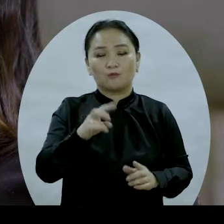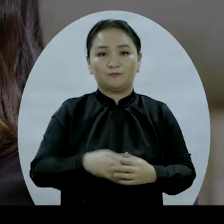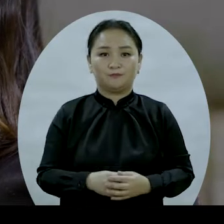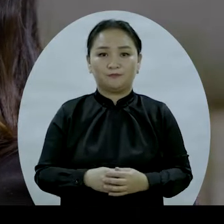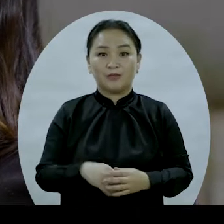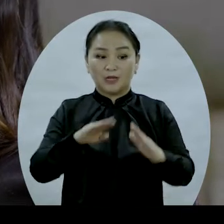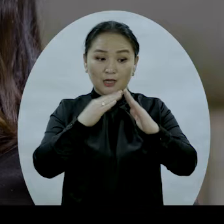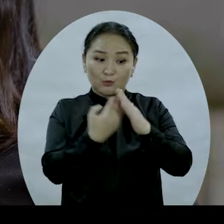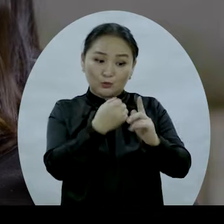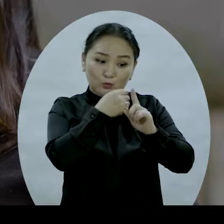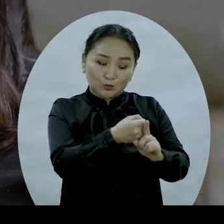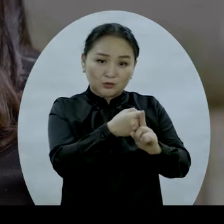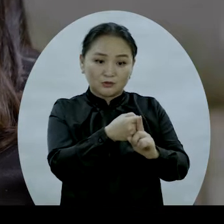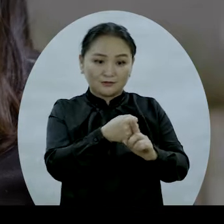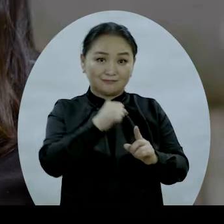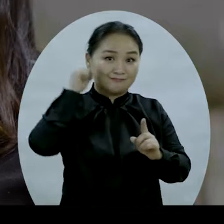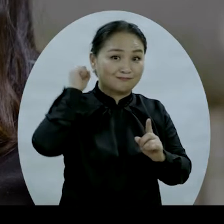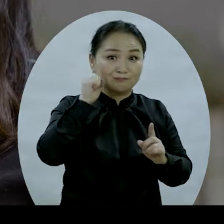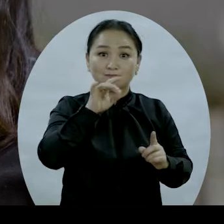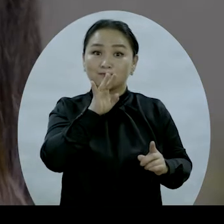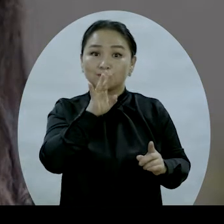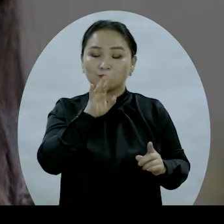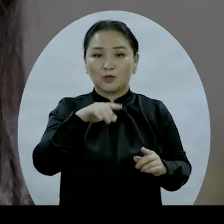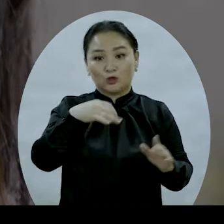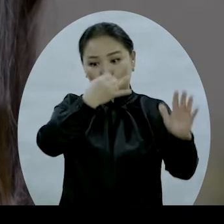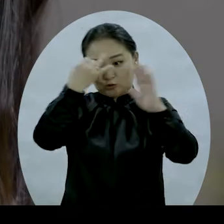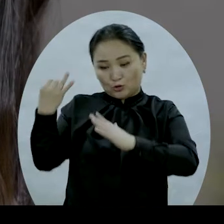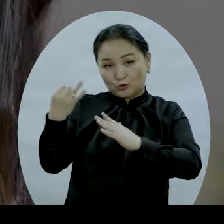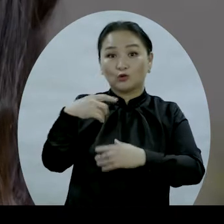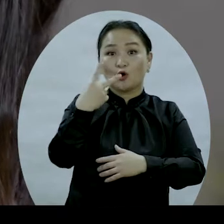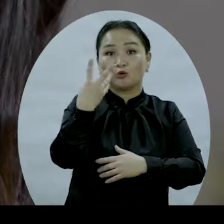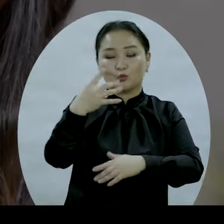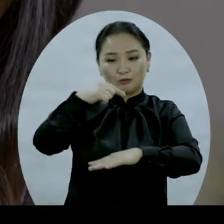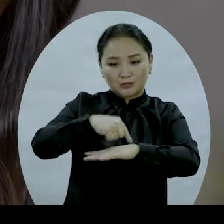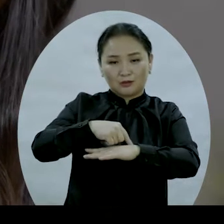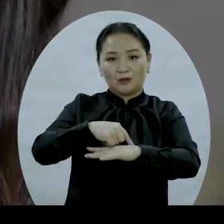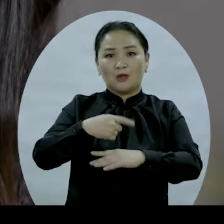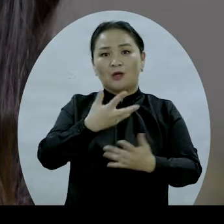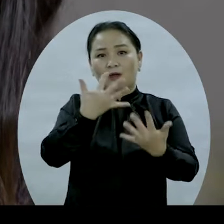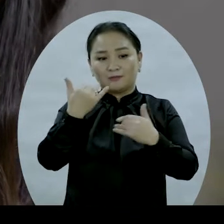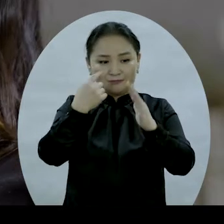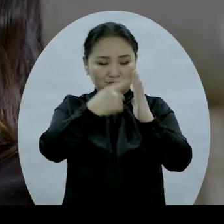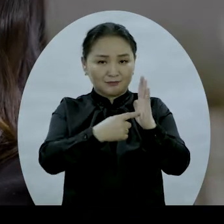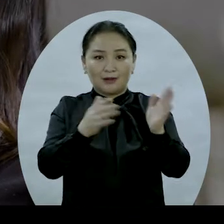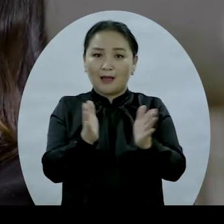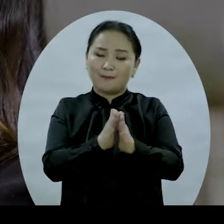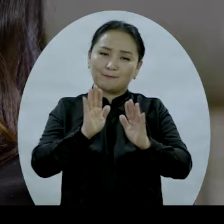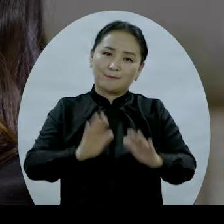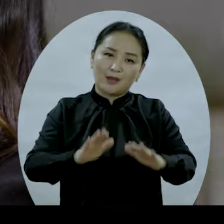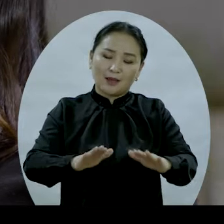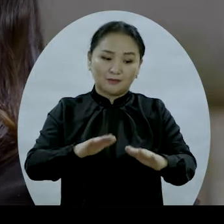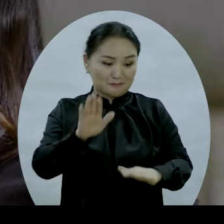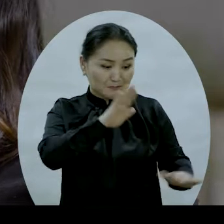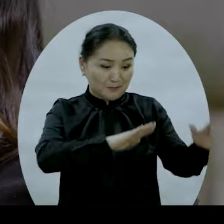бүлийн аль нэг одоо хүчирхийлүүлдэгч гишүүнтэйгээ 7 хоногийн 24 цаг хэдэн сараар хүртэл хамт байх ийм боломж